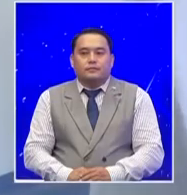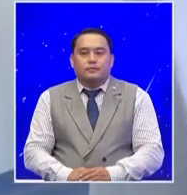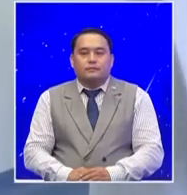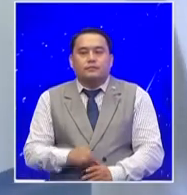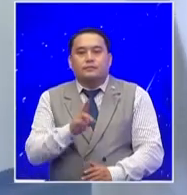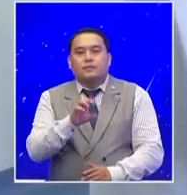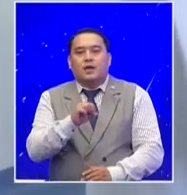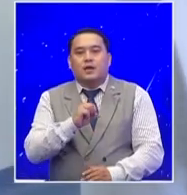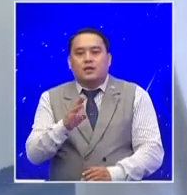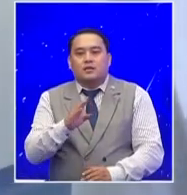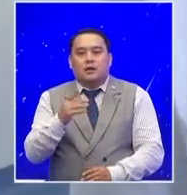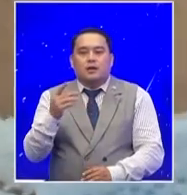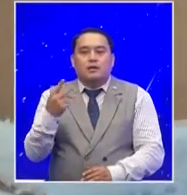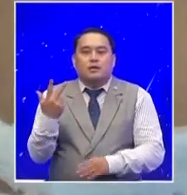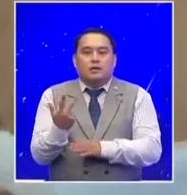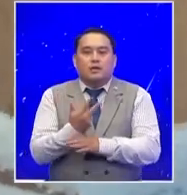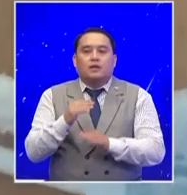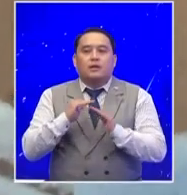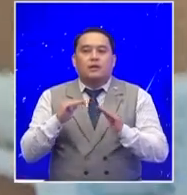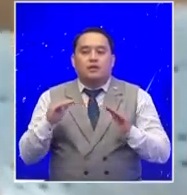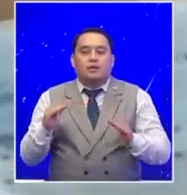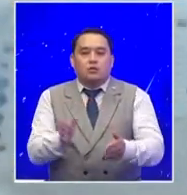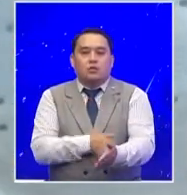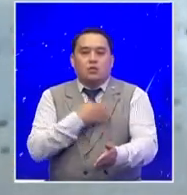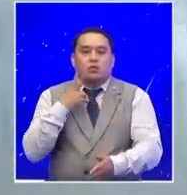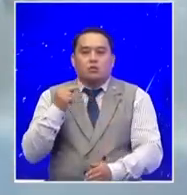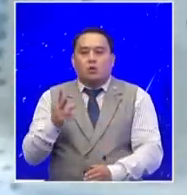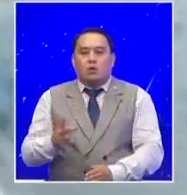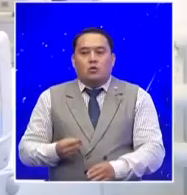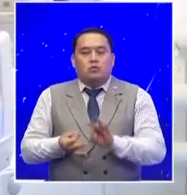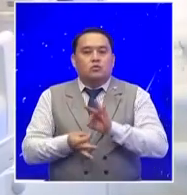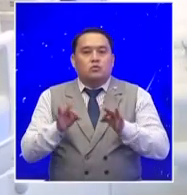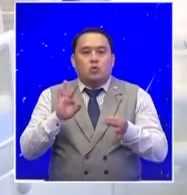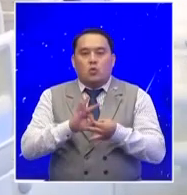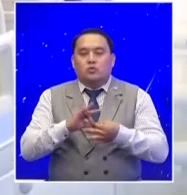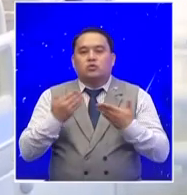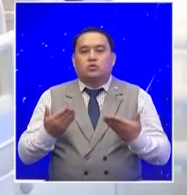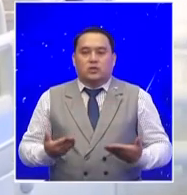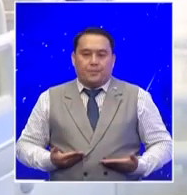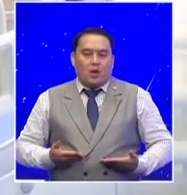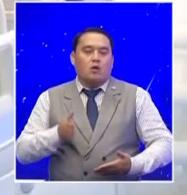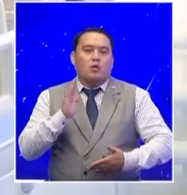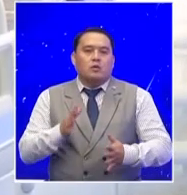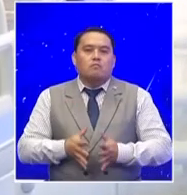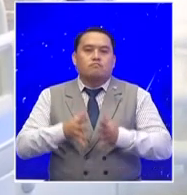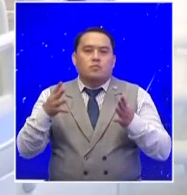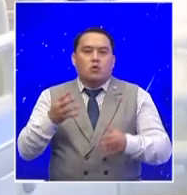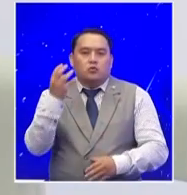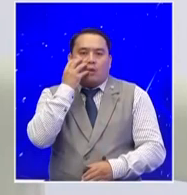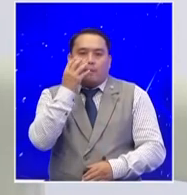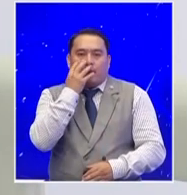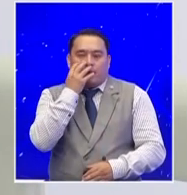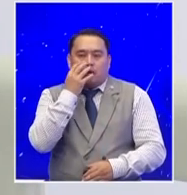Бикеш Мукатай – мать теперь уже троих детей. Ее долгожданная дочь родилась при сложных для женщины обстоятельствах. Будучи на большом сроке беременности,